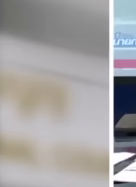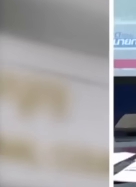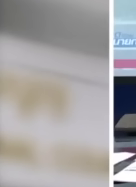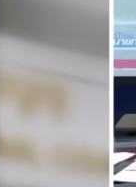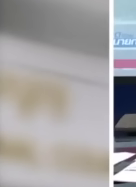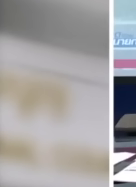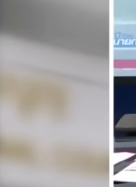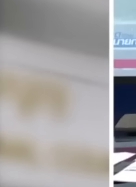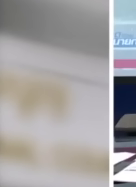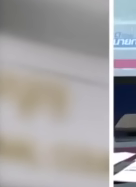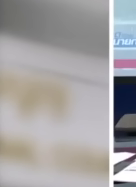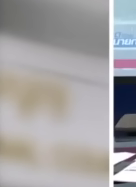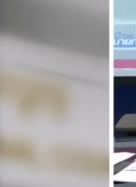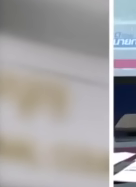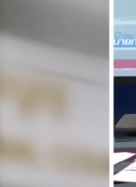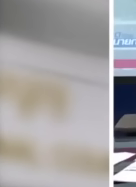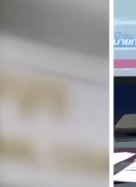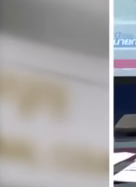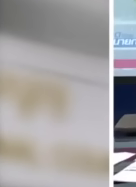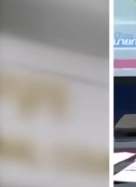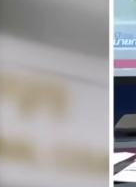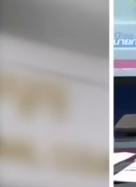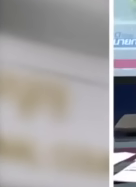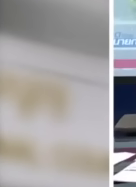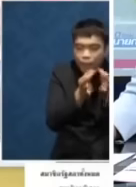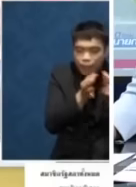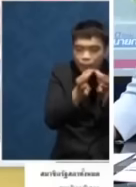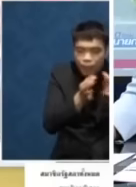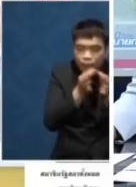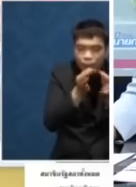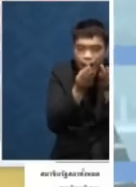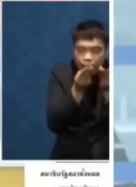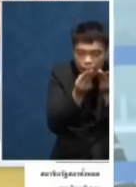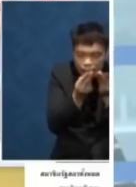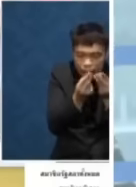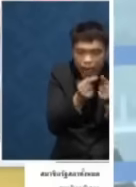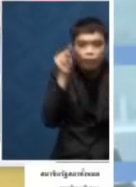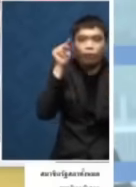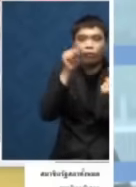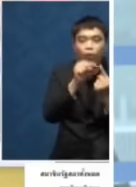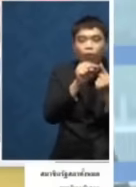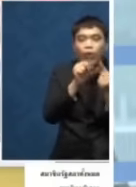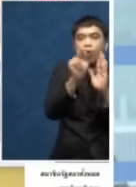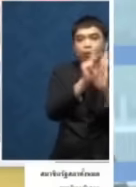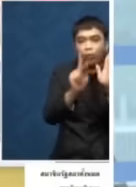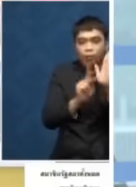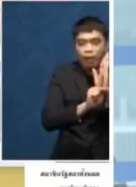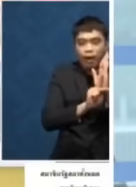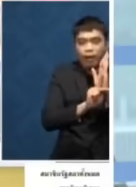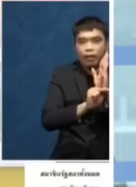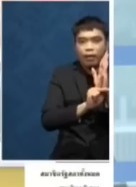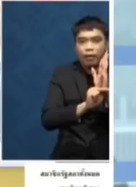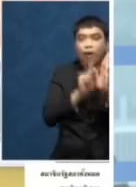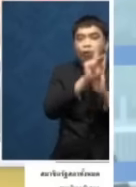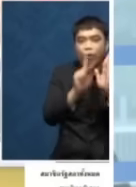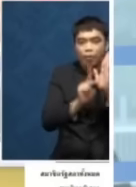งก็คือ112บอกว่าเอ๊ะมันเป็นปฏิบัติกับระบบการเรื่องของสามจังหวัดชายแดนใต้เมื่อกี้คุณพิธาพูดแล้วก็บอกว่าคือยังไงก็ยืนยัน